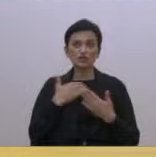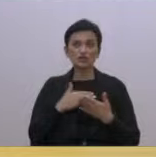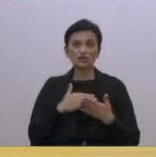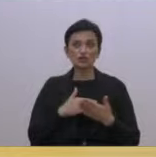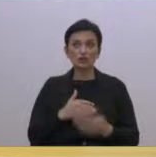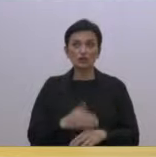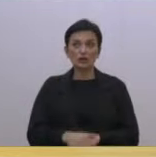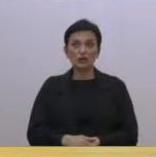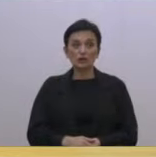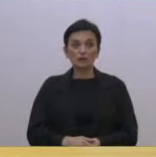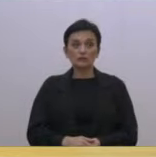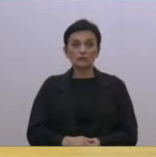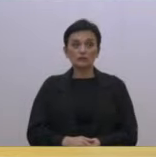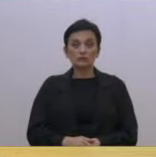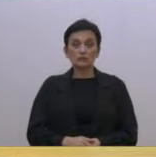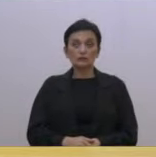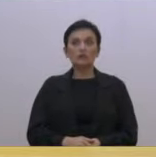Regime.